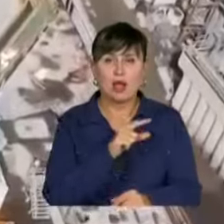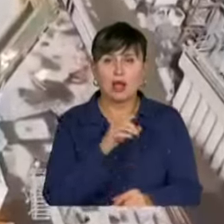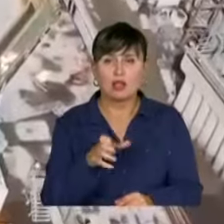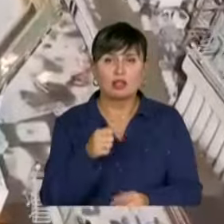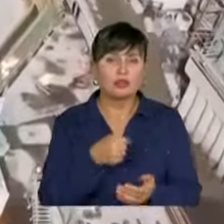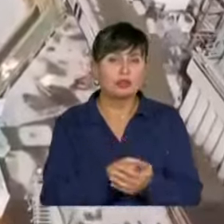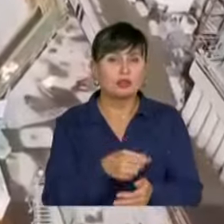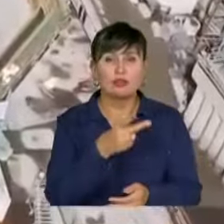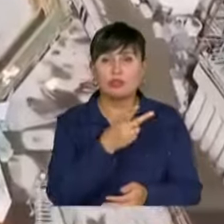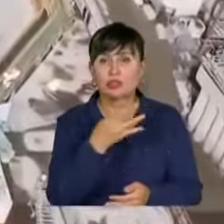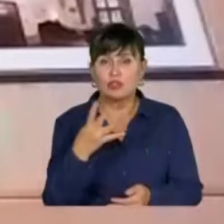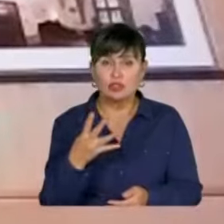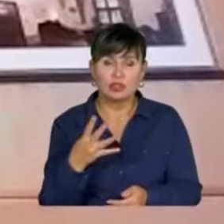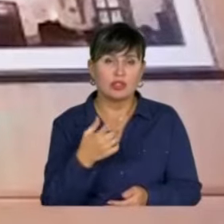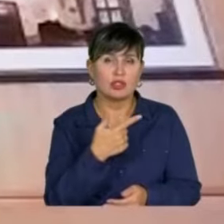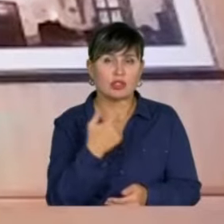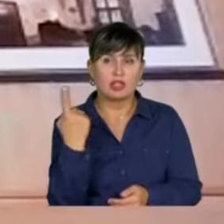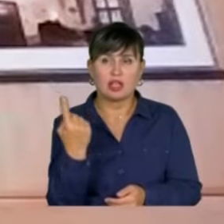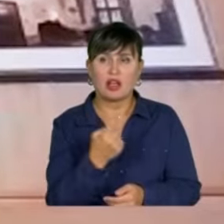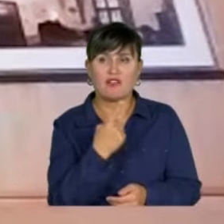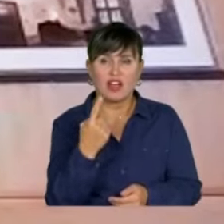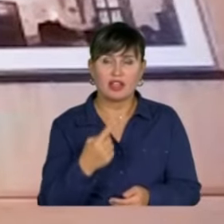24 гигаватт.